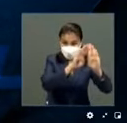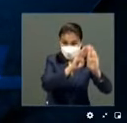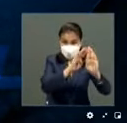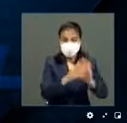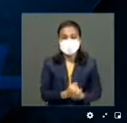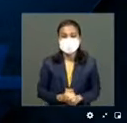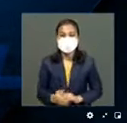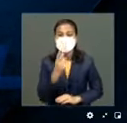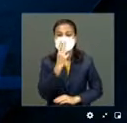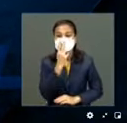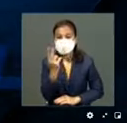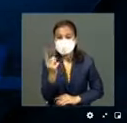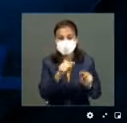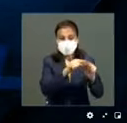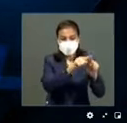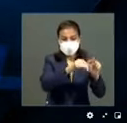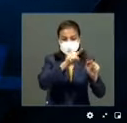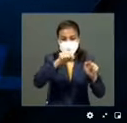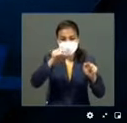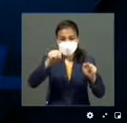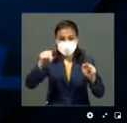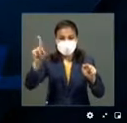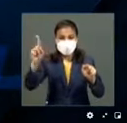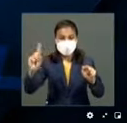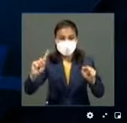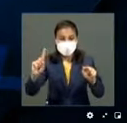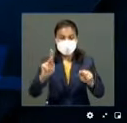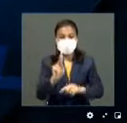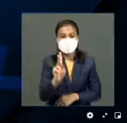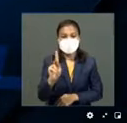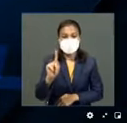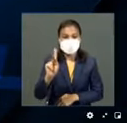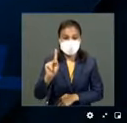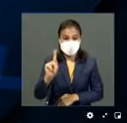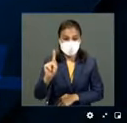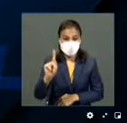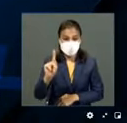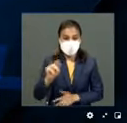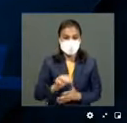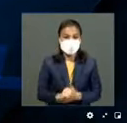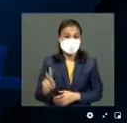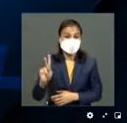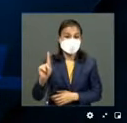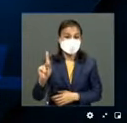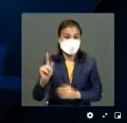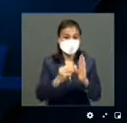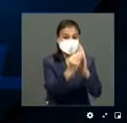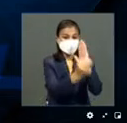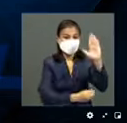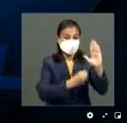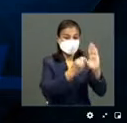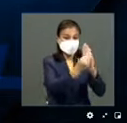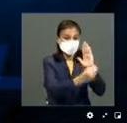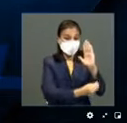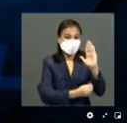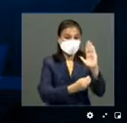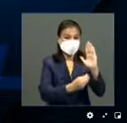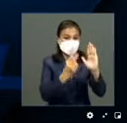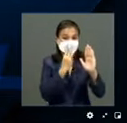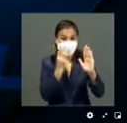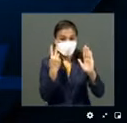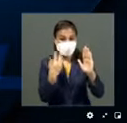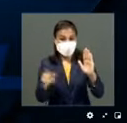ราฟแสดงทิศทางนิดนึงท่านจะเห็นว่ากราฟสีเขียวแสดงรายงานผู้ติดเชื้อต่างจังหวัดก็ค่อนข้างแสด